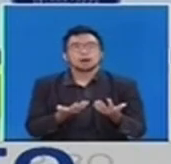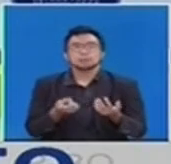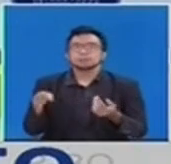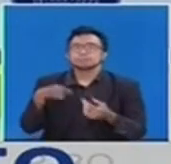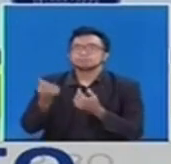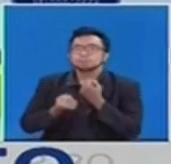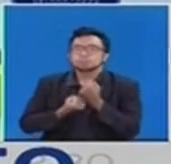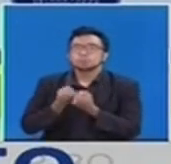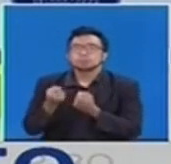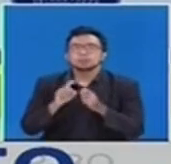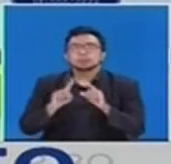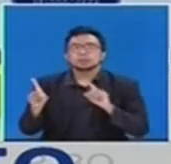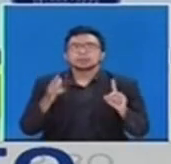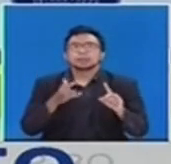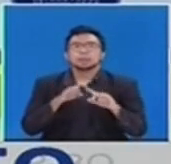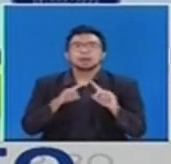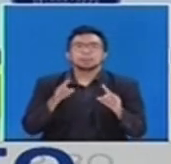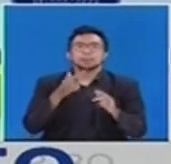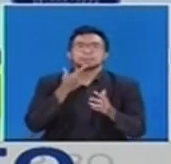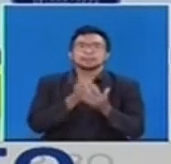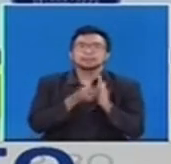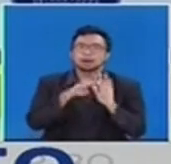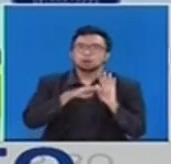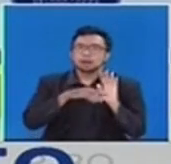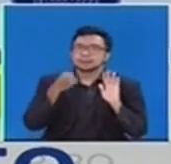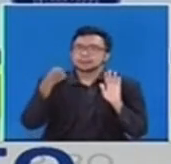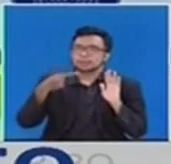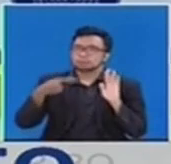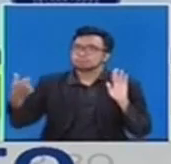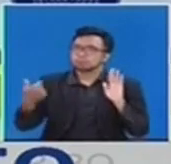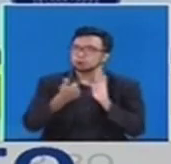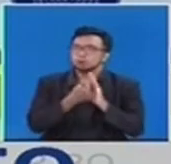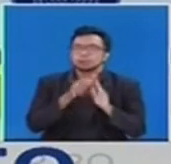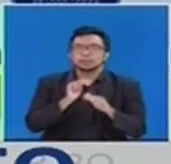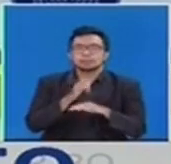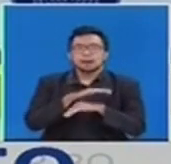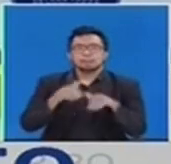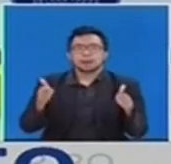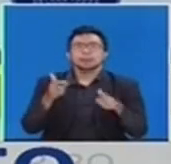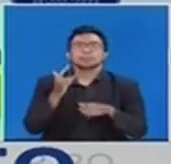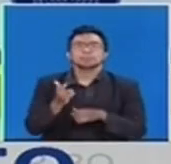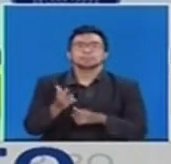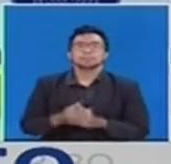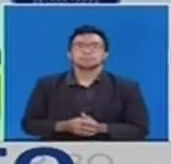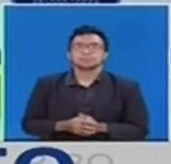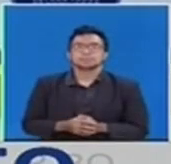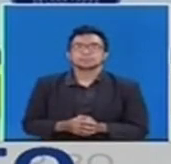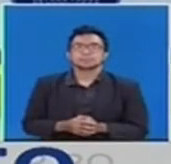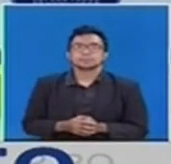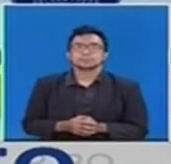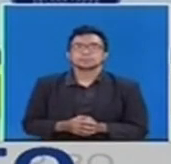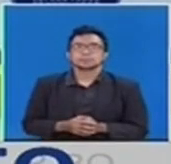tetap memperhatikan aspek kesehatan sehingga tetap aman COVID-19. Selain itu, peran serta petugas